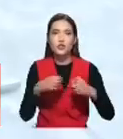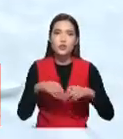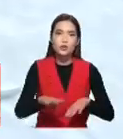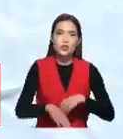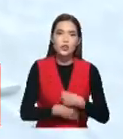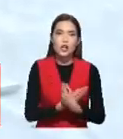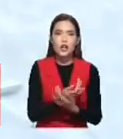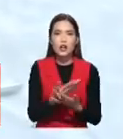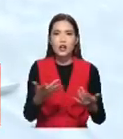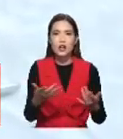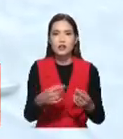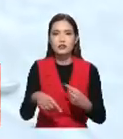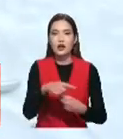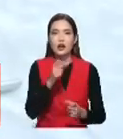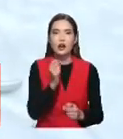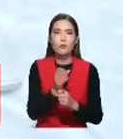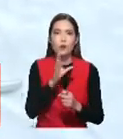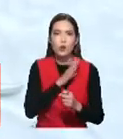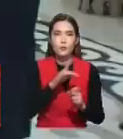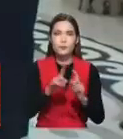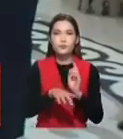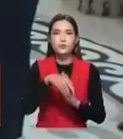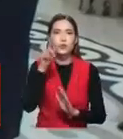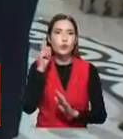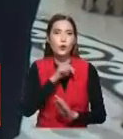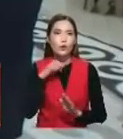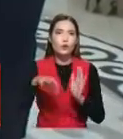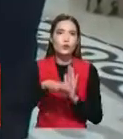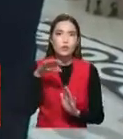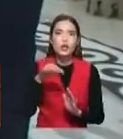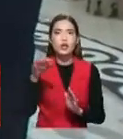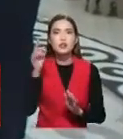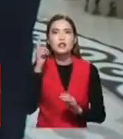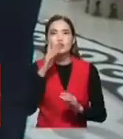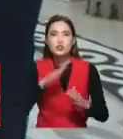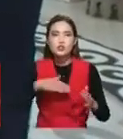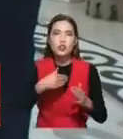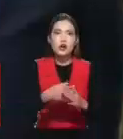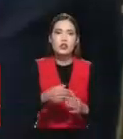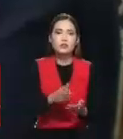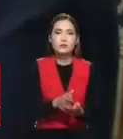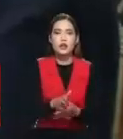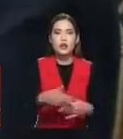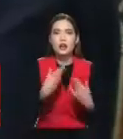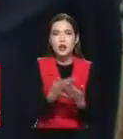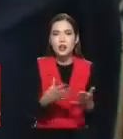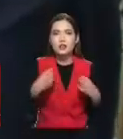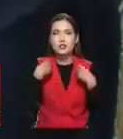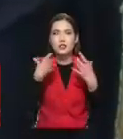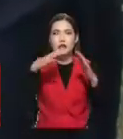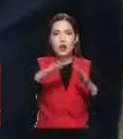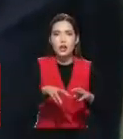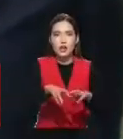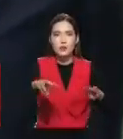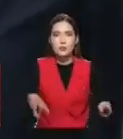жаңа әдістемесіне айналады дейді. Сондай-ақ жас депутаттардың өз сайлаушыларымен етене жақын болуына бағыт бермек. Салтанатты шарадан соң